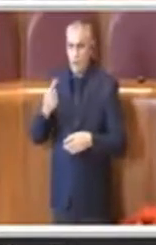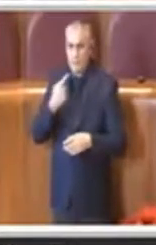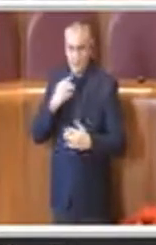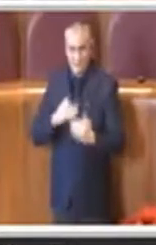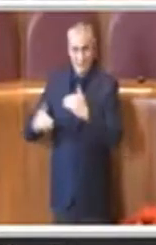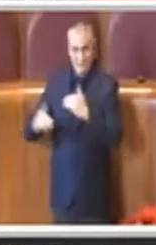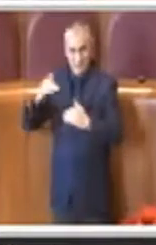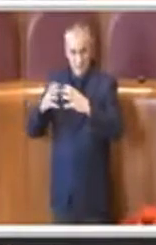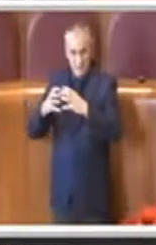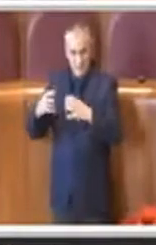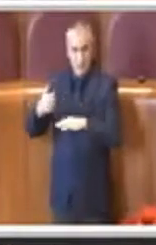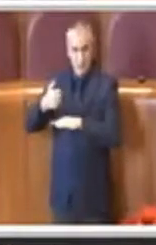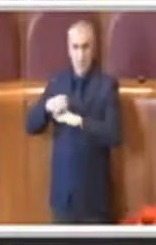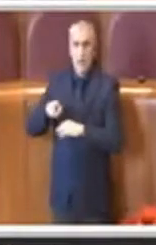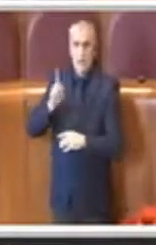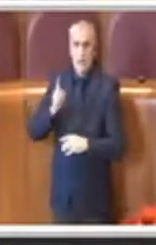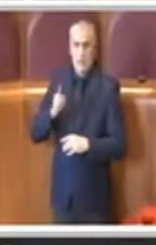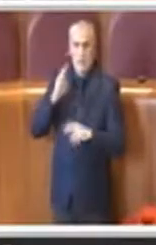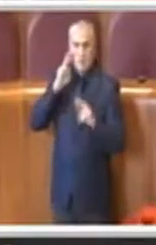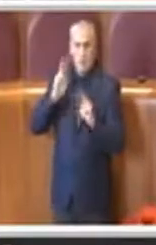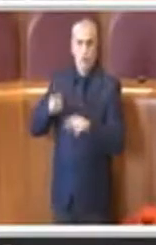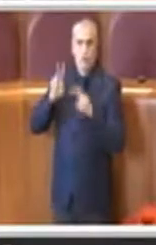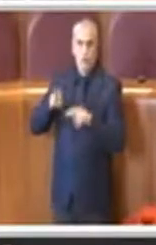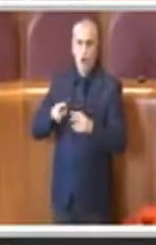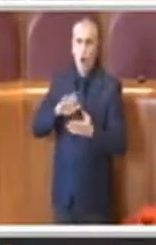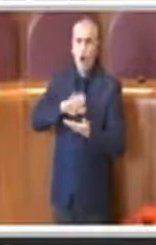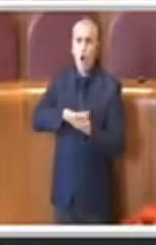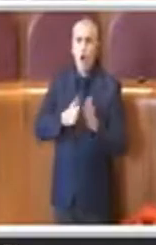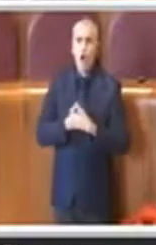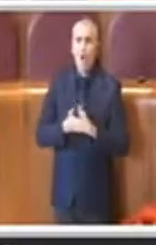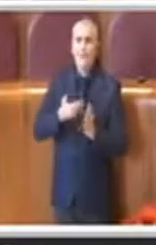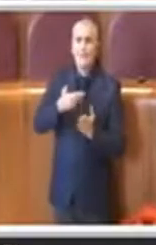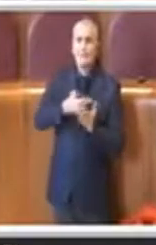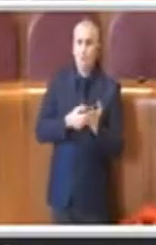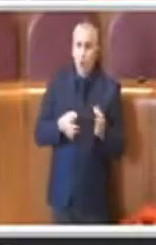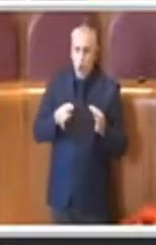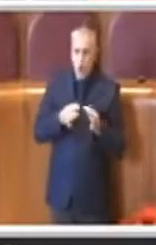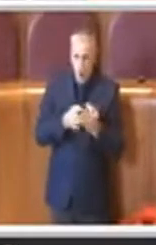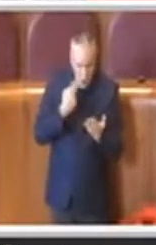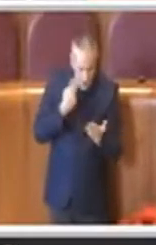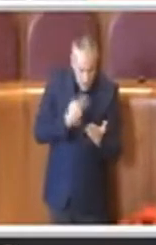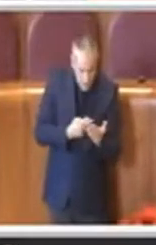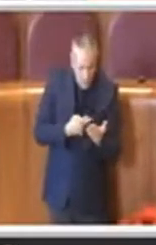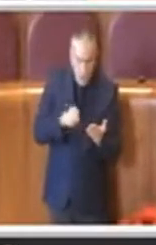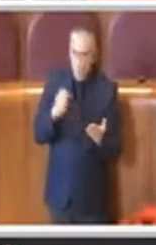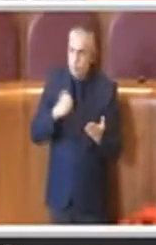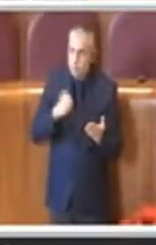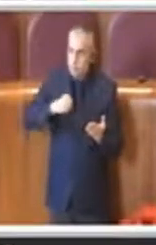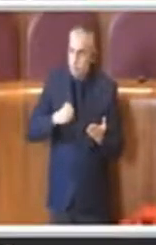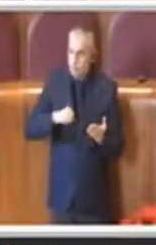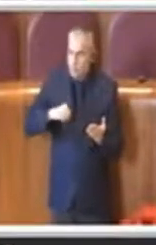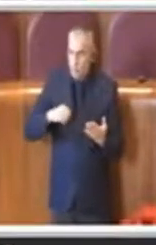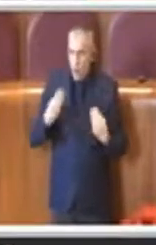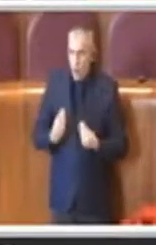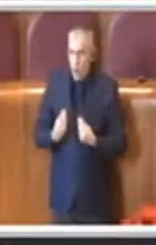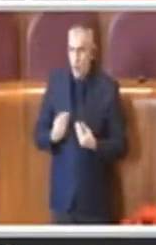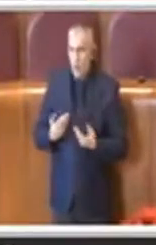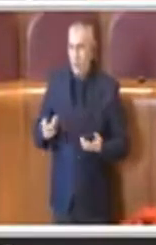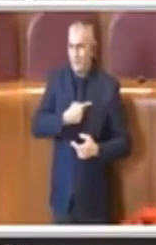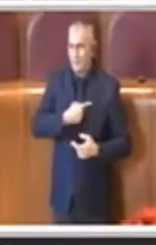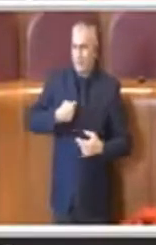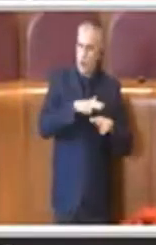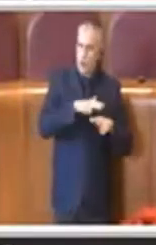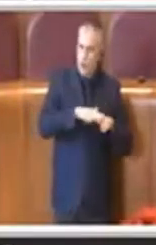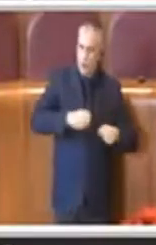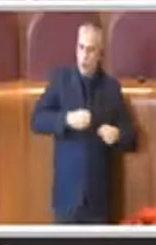corretta, come è appunto stabilito dalle convenzioni. Allora, siccome noi abbiamo fatto questo lavoro enorme con le